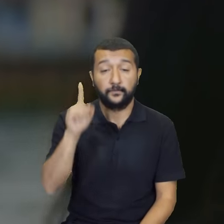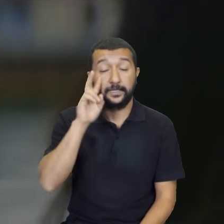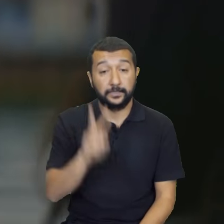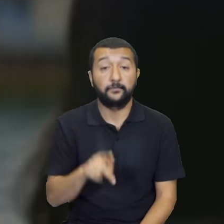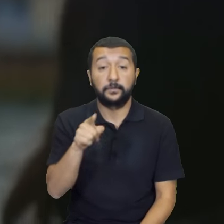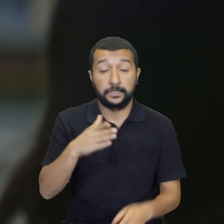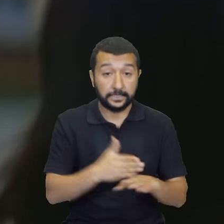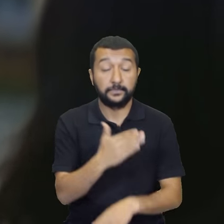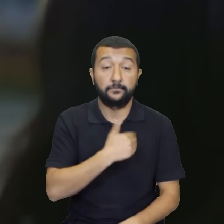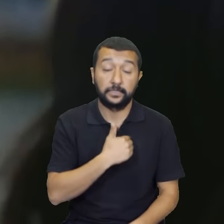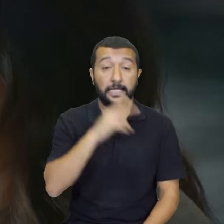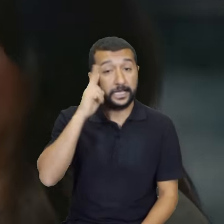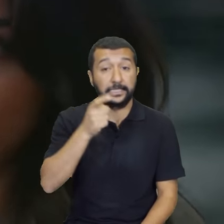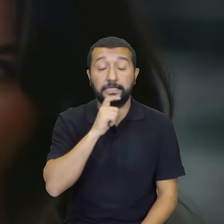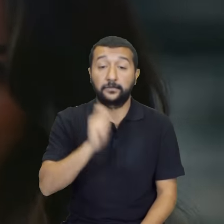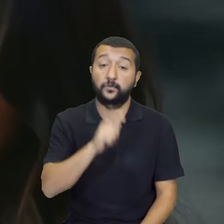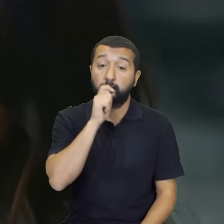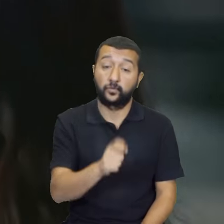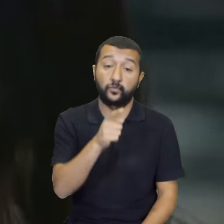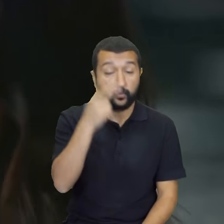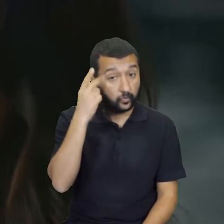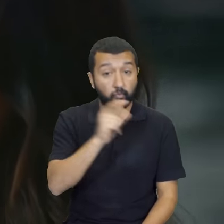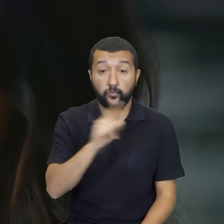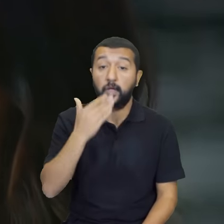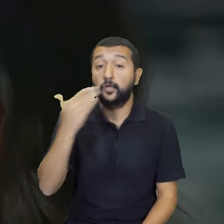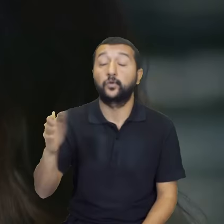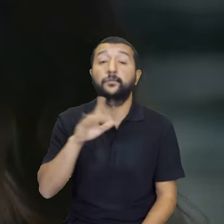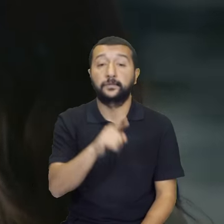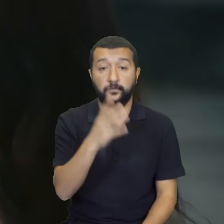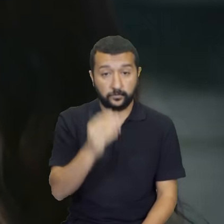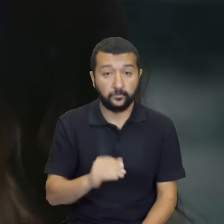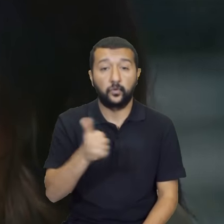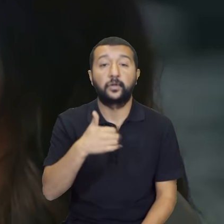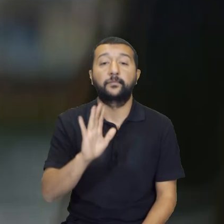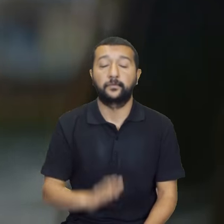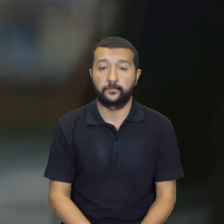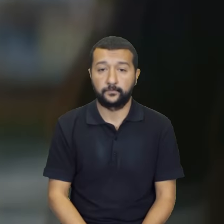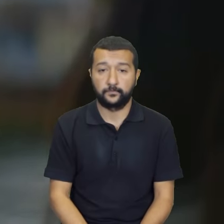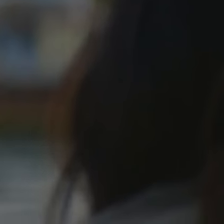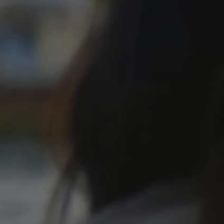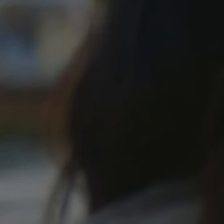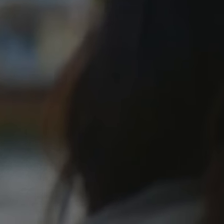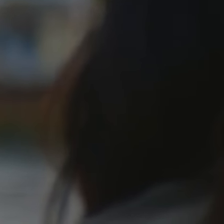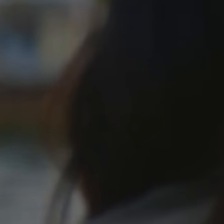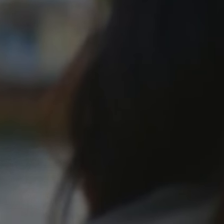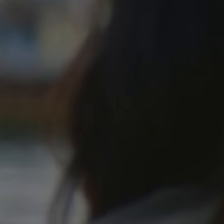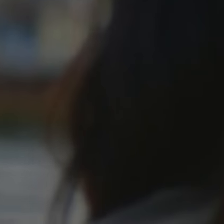bak, gerçekten benim hatam. Söz verdin ve hiçbir şey söylemeyeceksin. Tamam mı? Önemli değil.